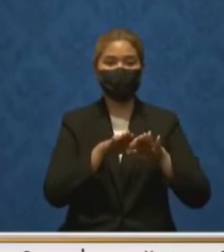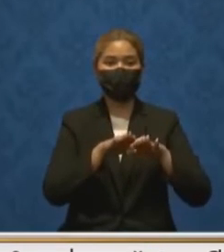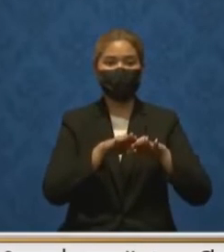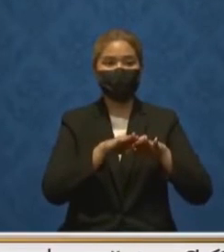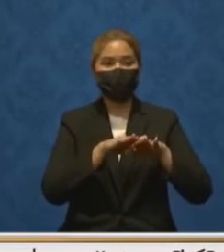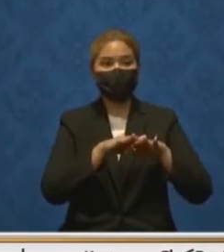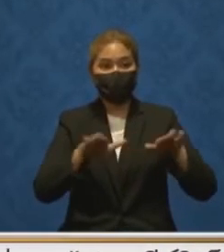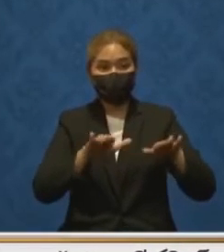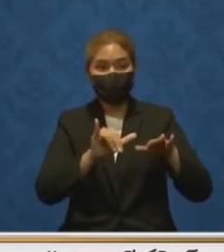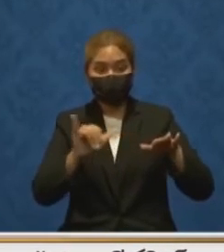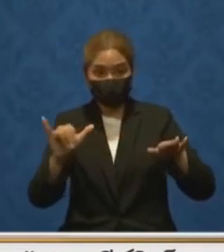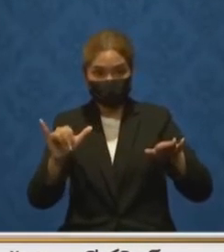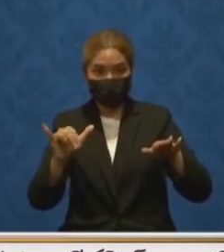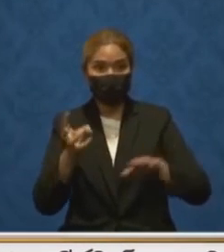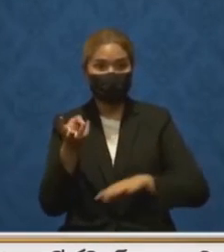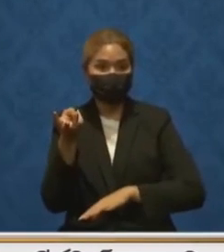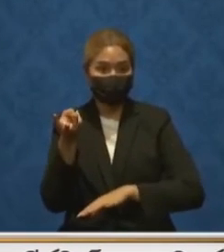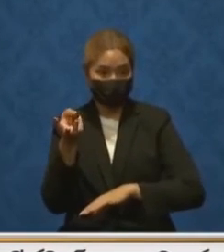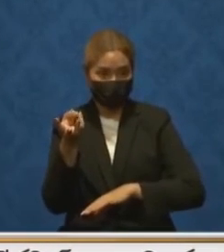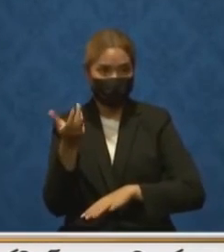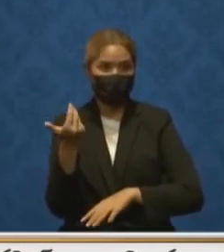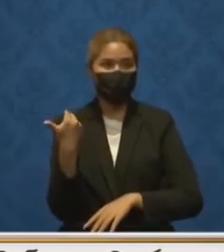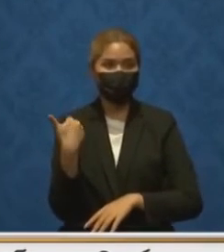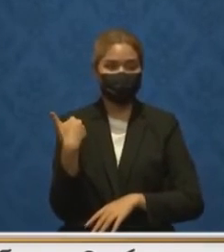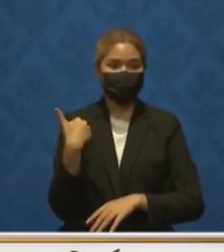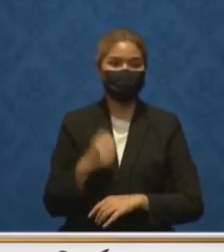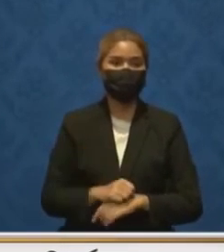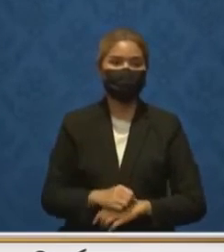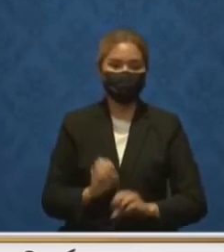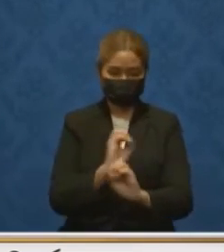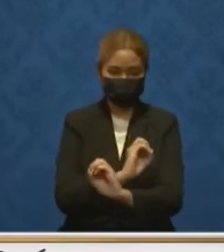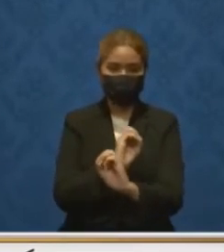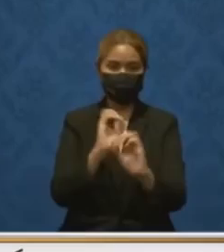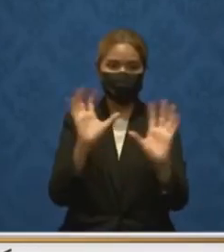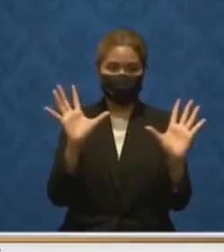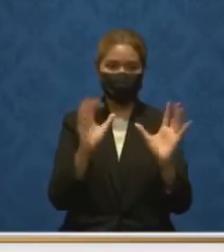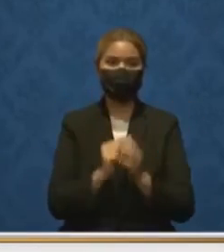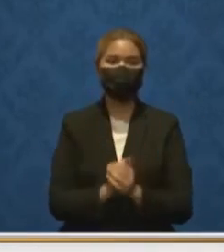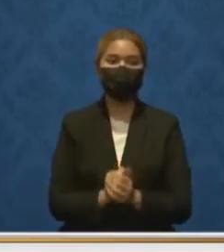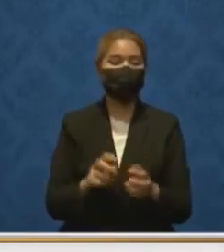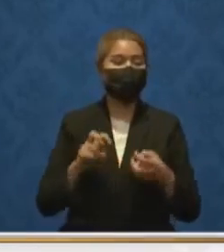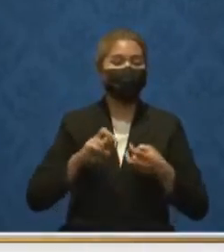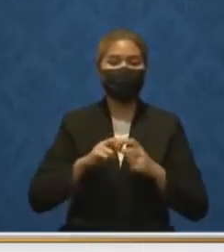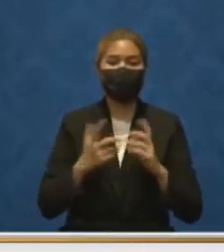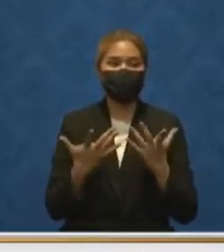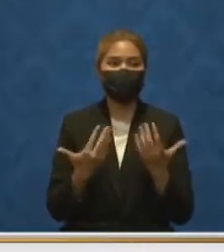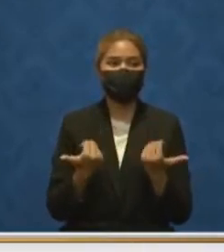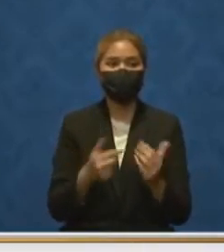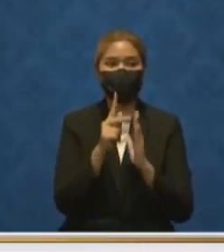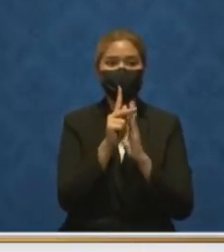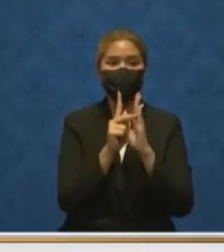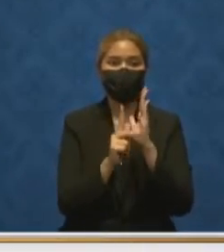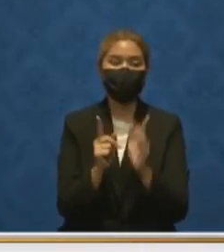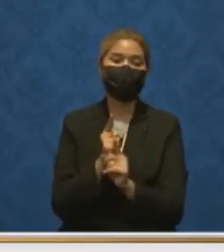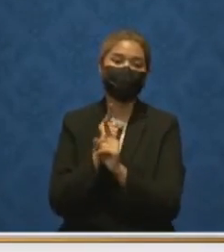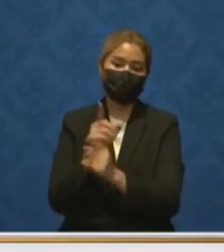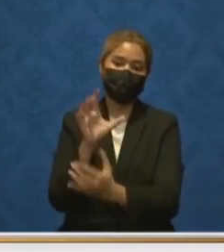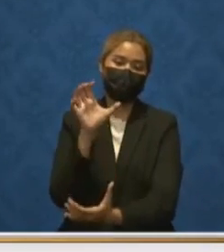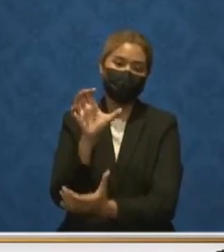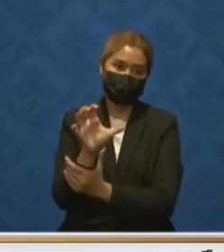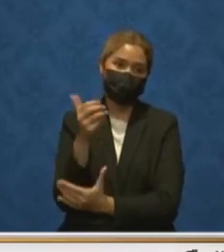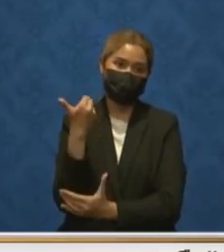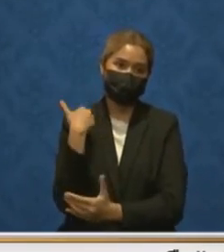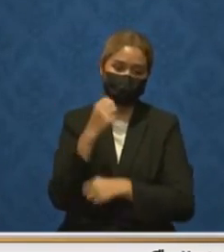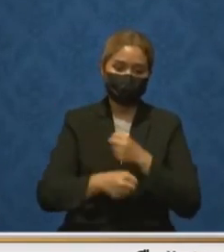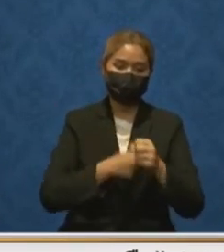แรกที่เป็ทางการตั้งกัมประเทศไยแล้วกบงคับใช้แล้ตงปี 63 แล้วก